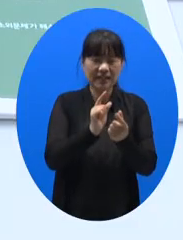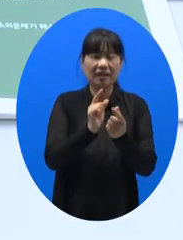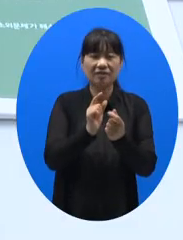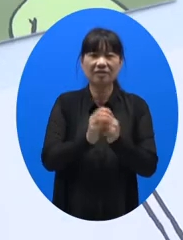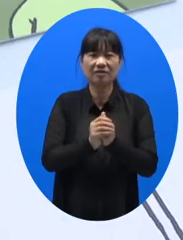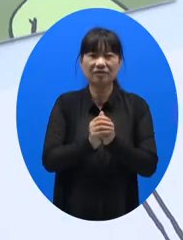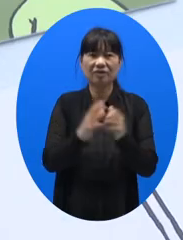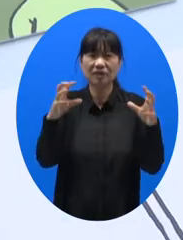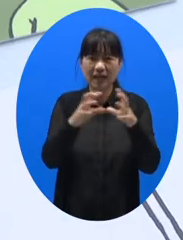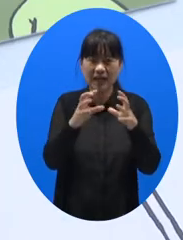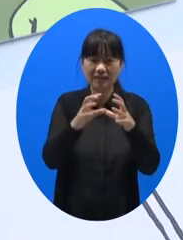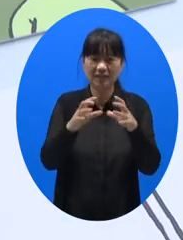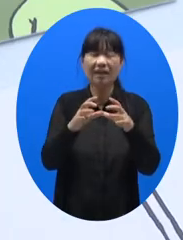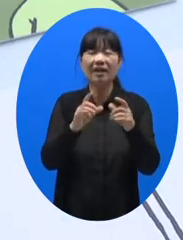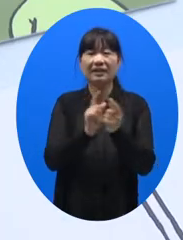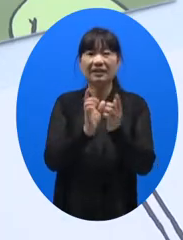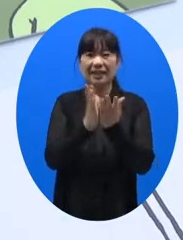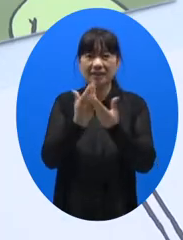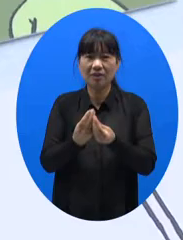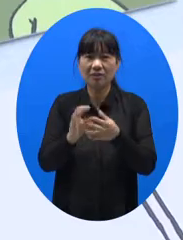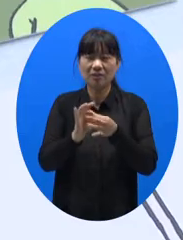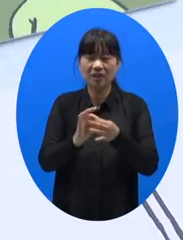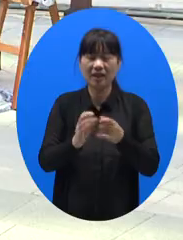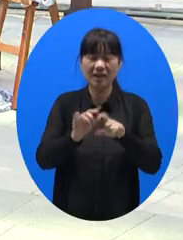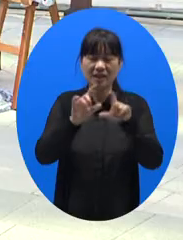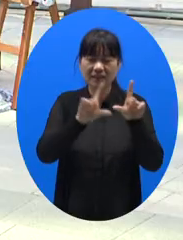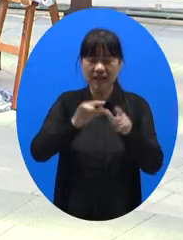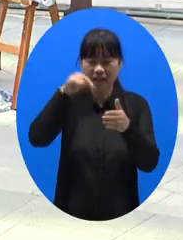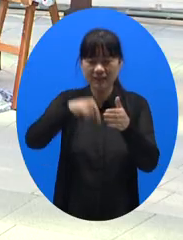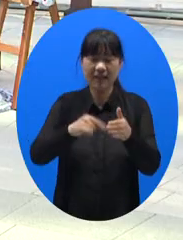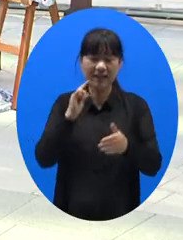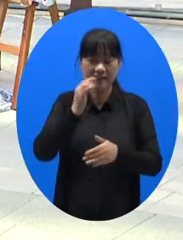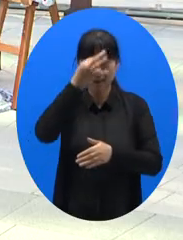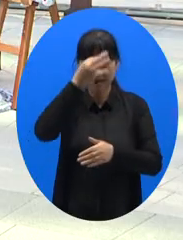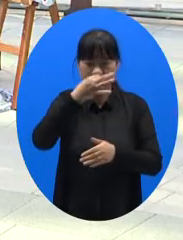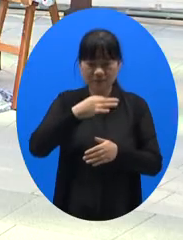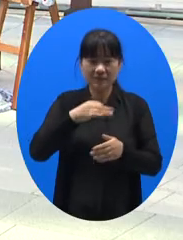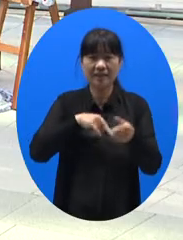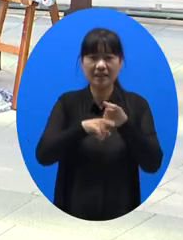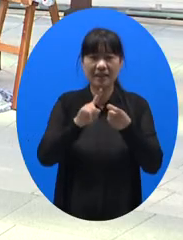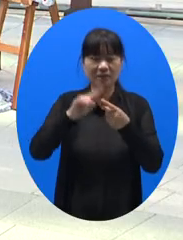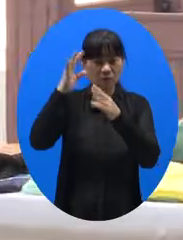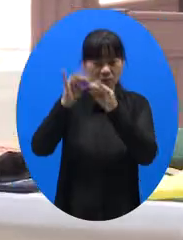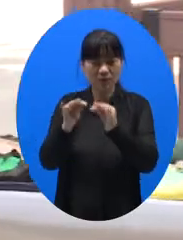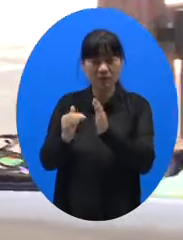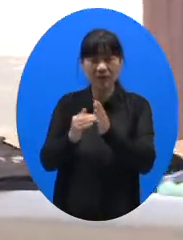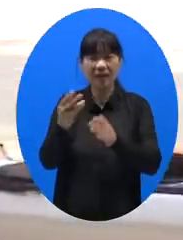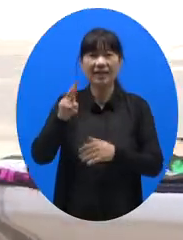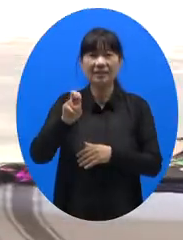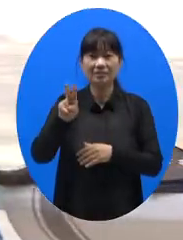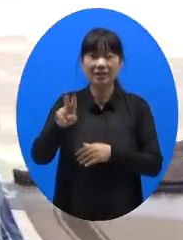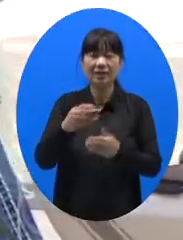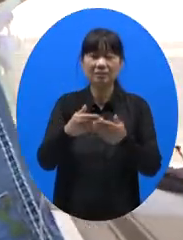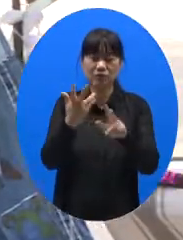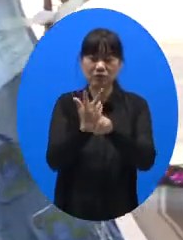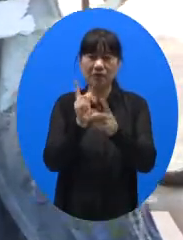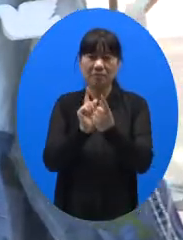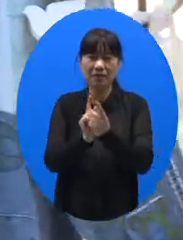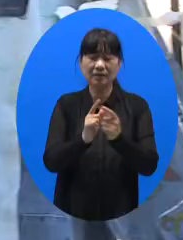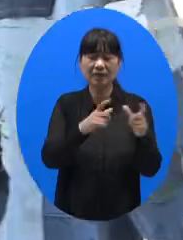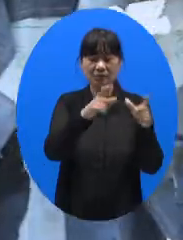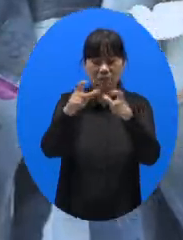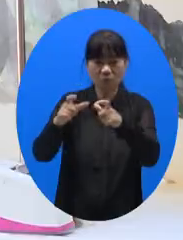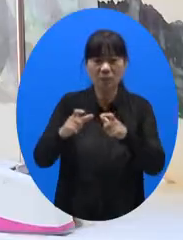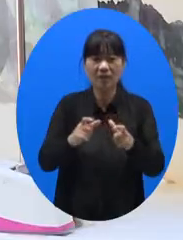전시해 생활 전반에서 예술의 의미와 필요성에 대한 공감대를 형성했습니다. 이외에도 2022 미술 주간을 맞아